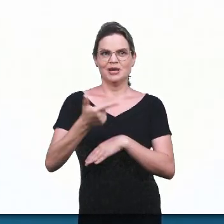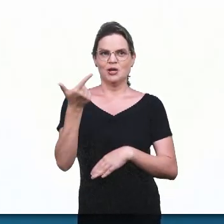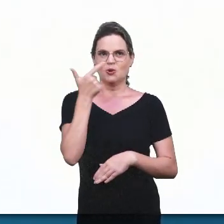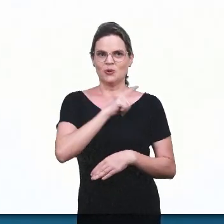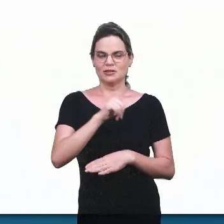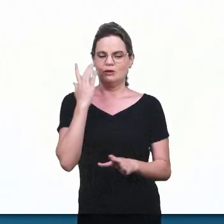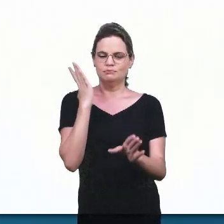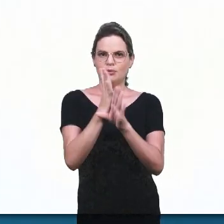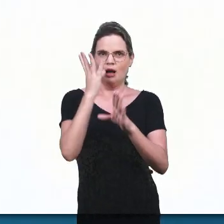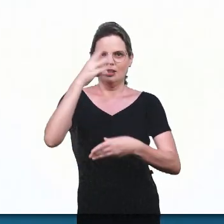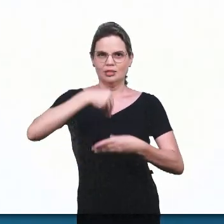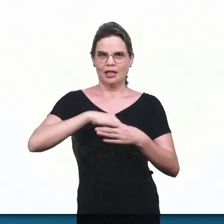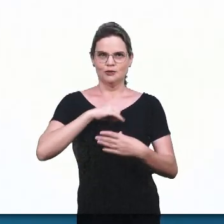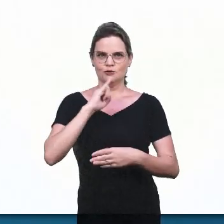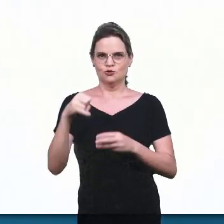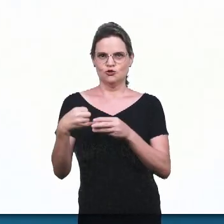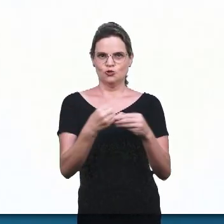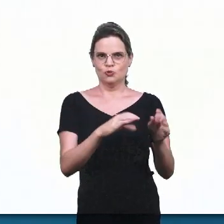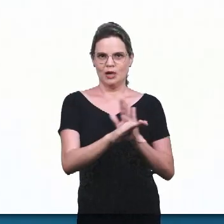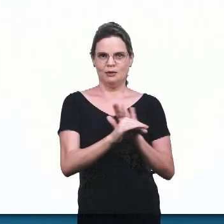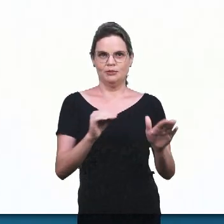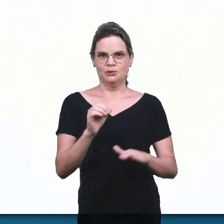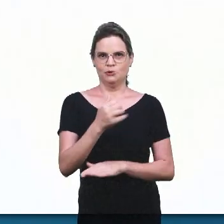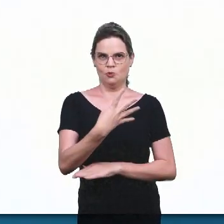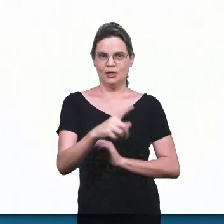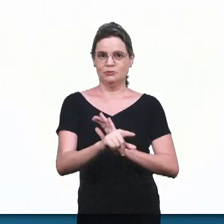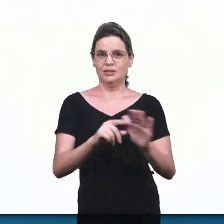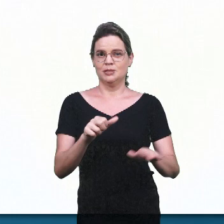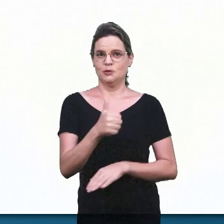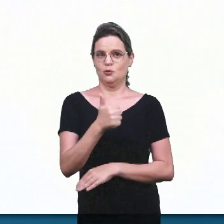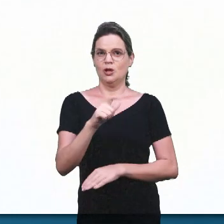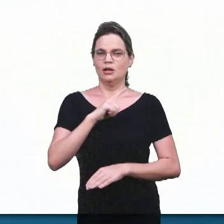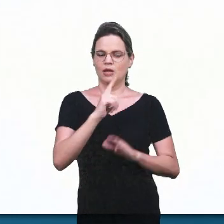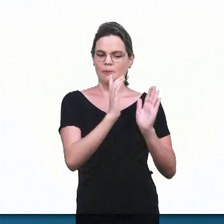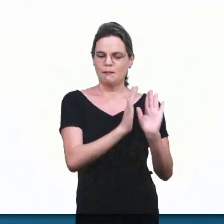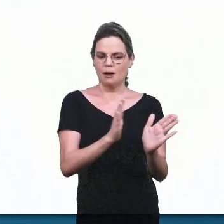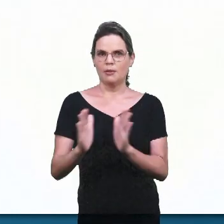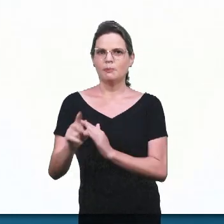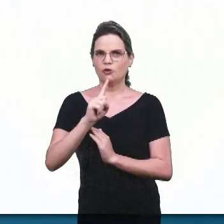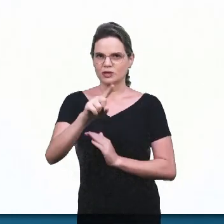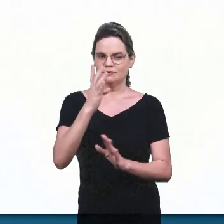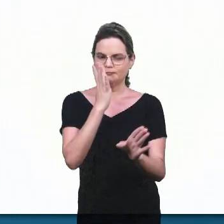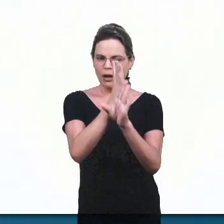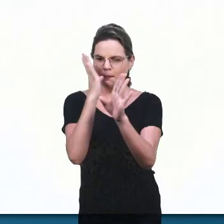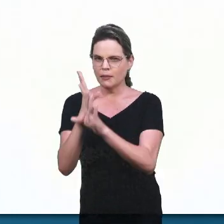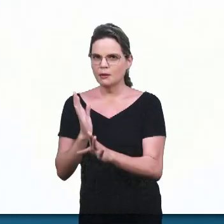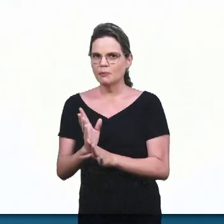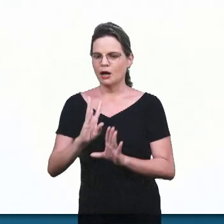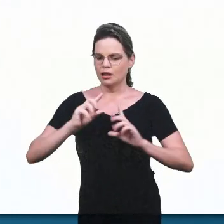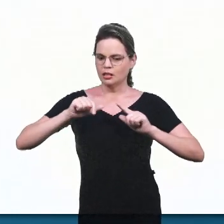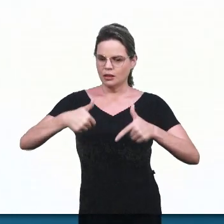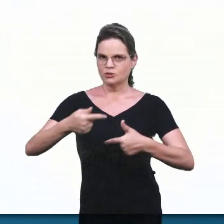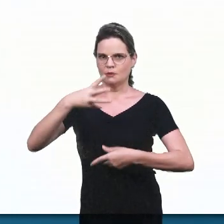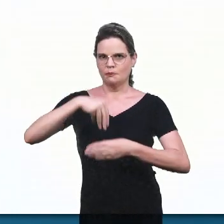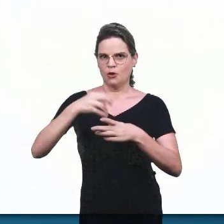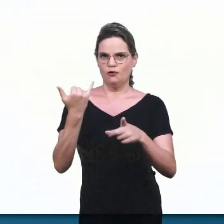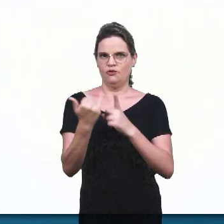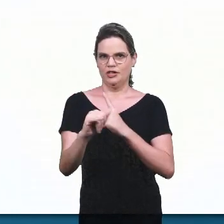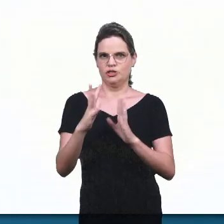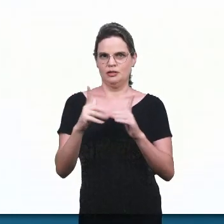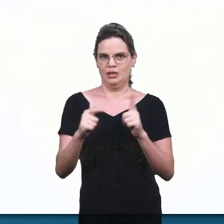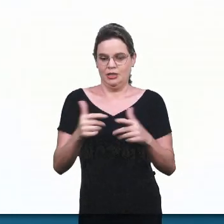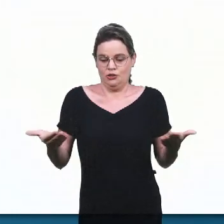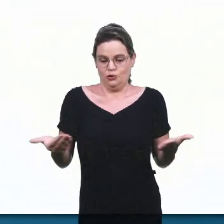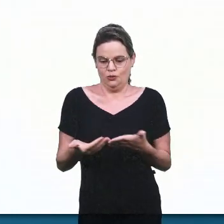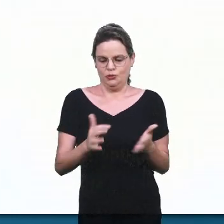Josué 4.11? Dans une série d'étapes, vous allez identifier lesquelles, vous allez faire une application prophétique dans la vie de l'Église aujourd'hui.